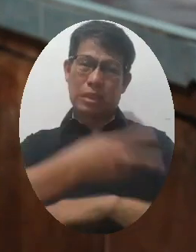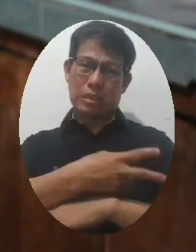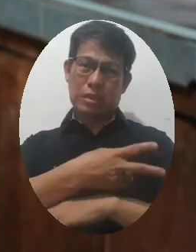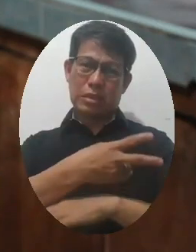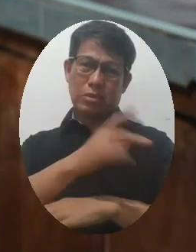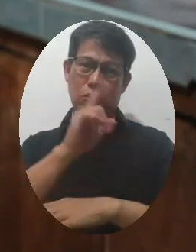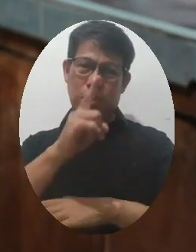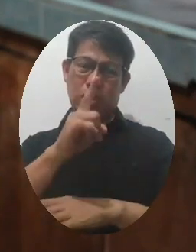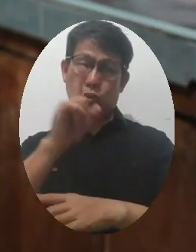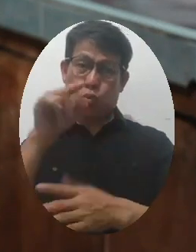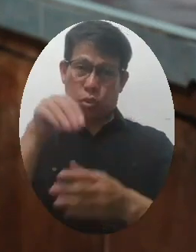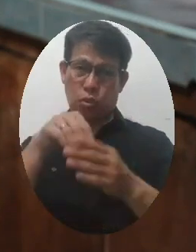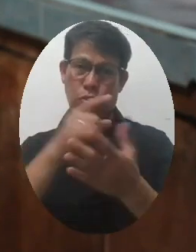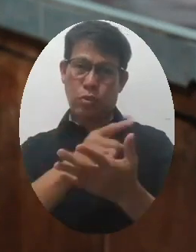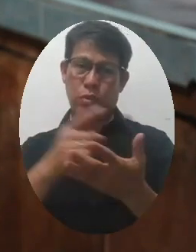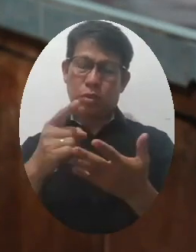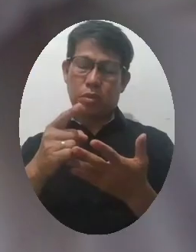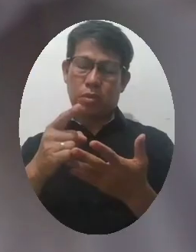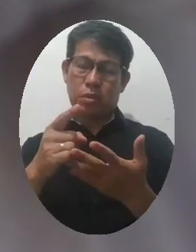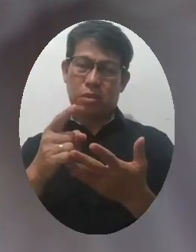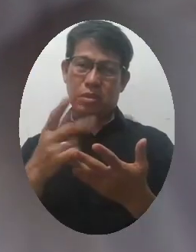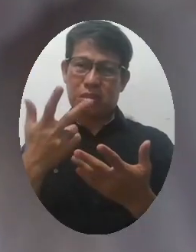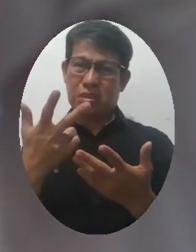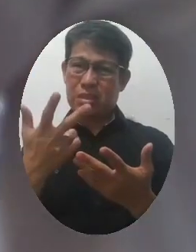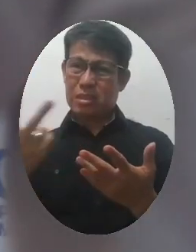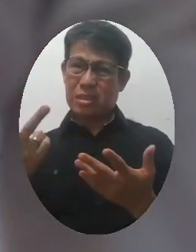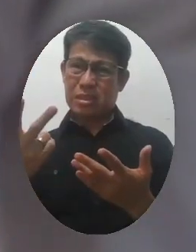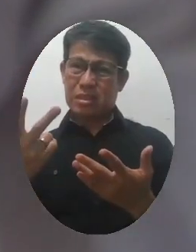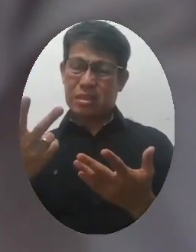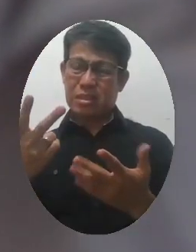2 araw sa 1 linggo. Bali,